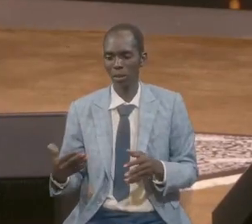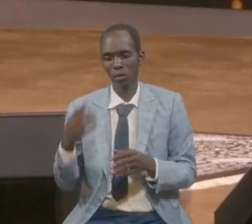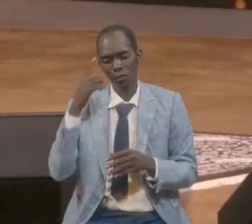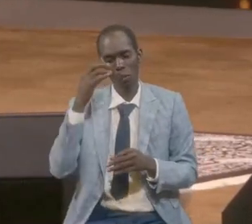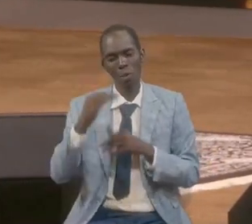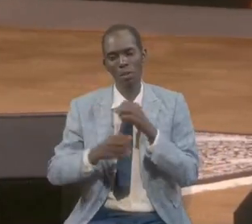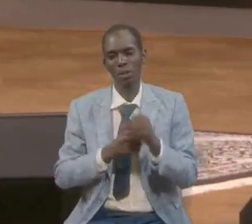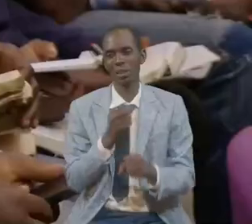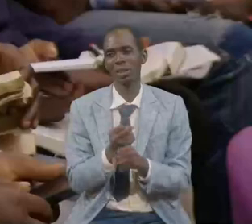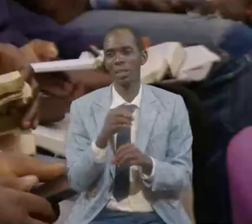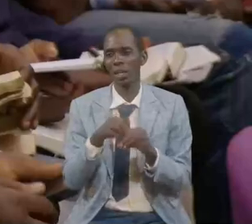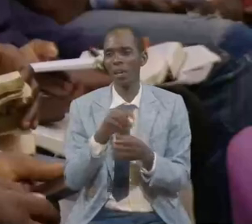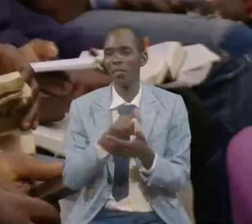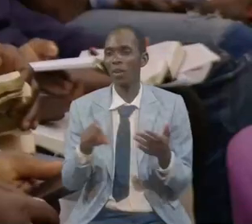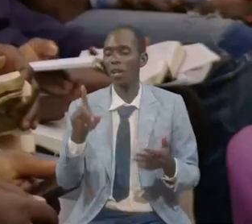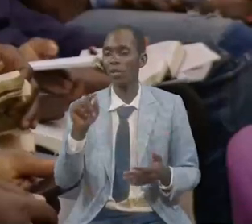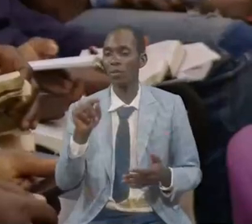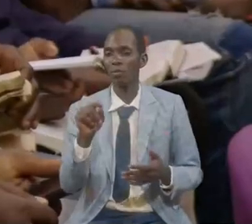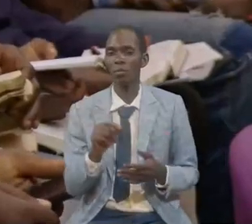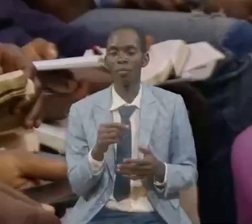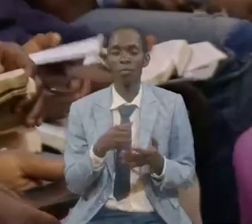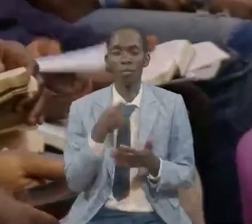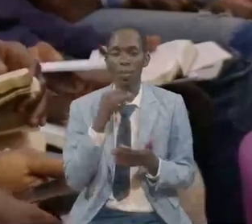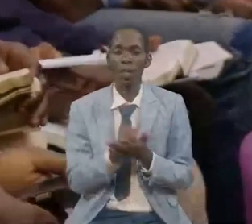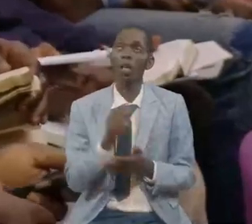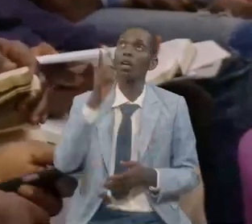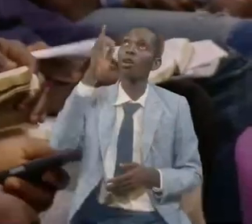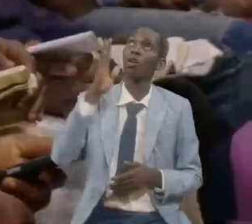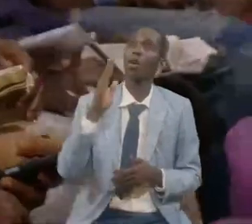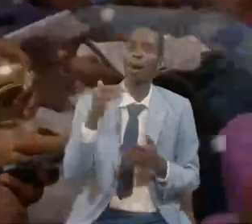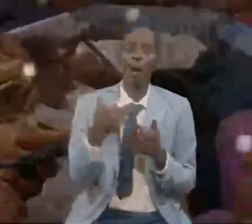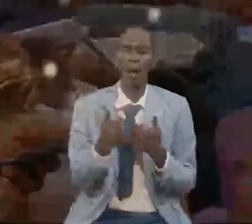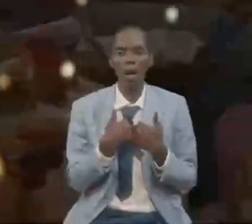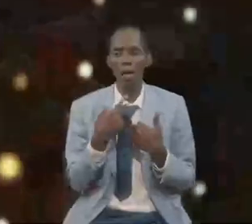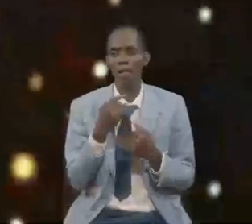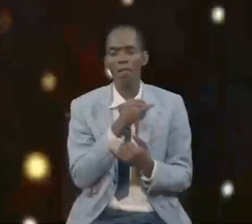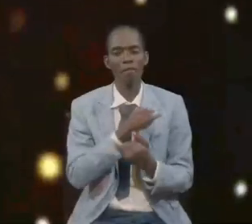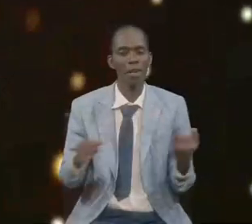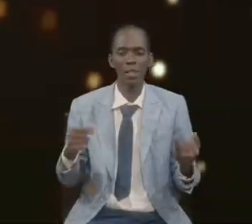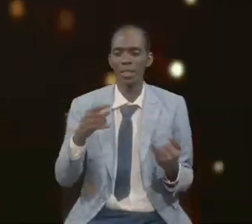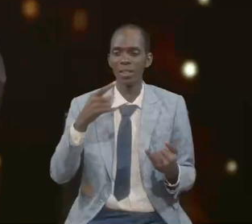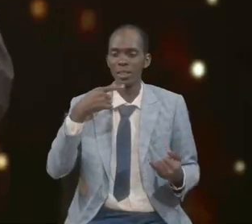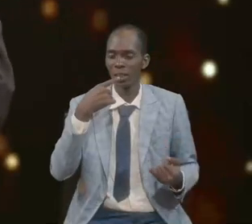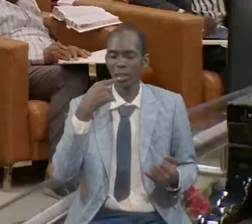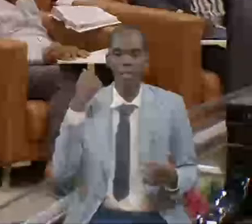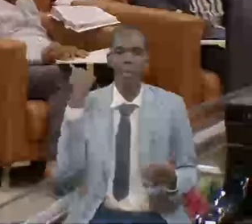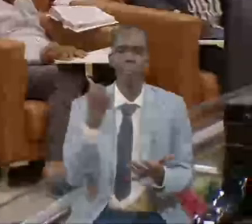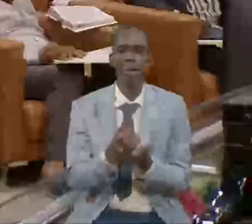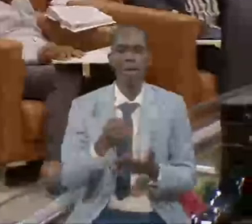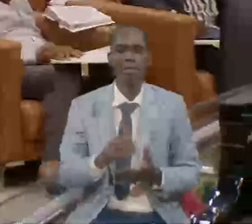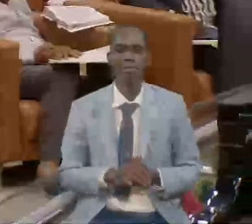Verset 20. Mais ouais, Dieu a le dernier mot. J'attends votre amen.